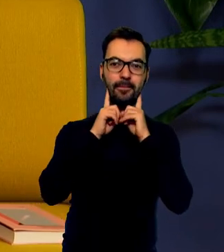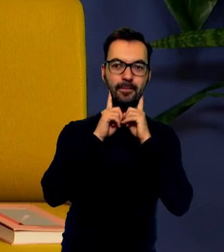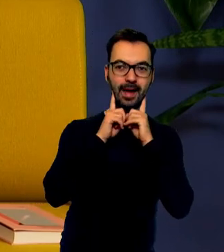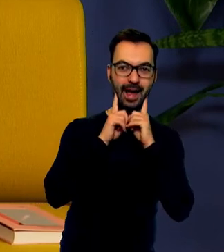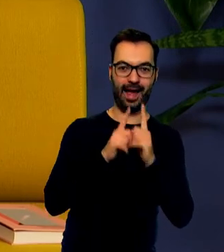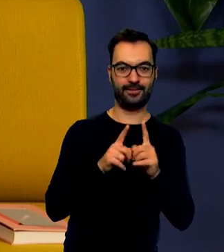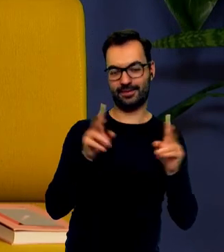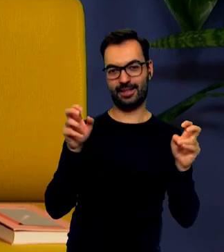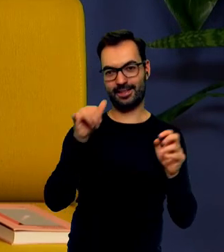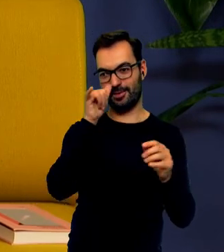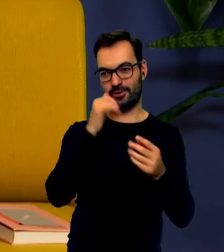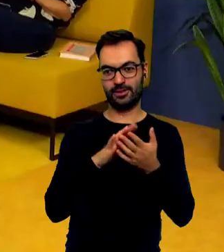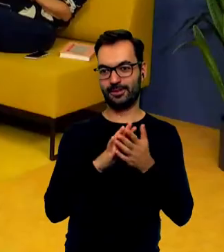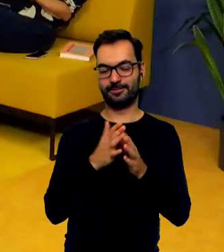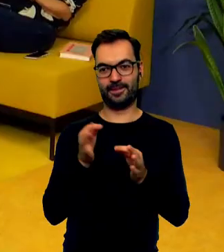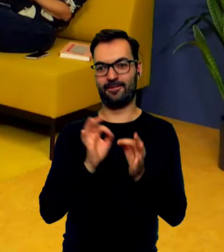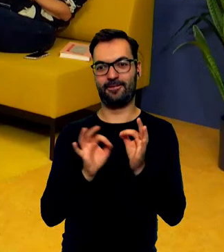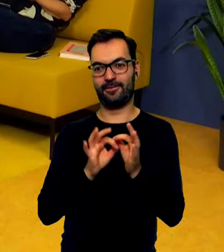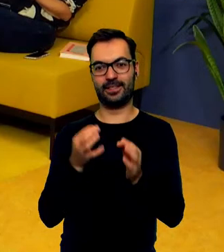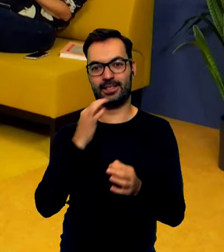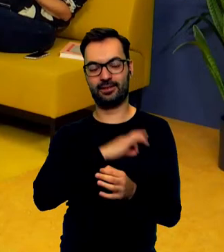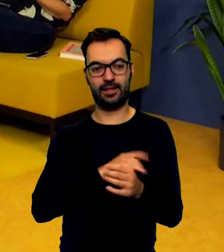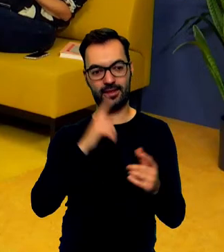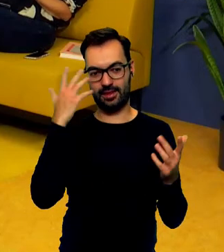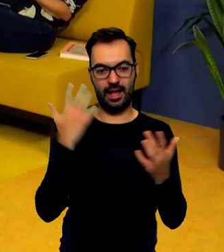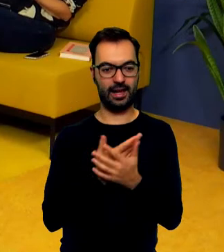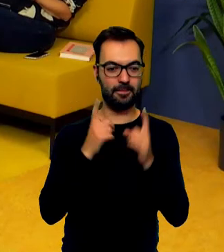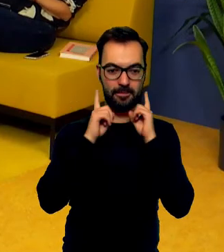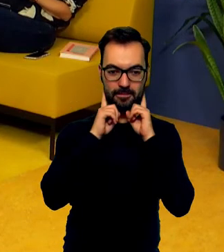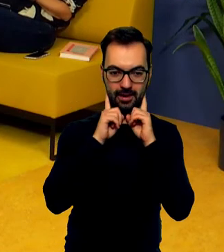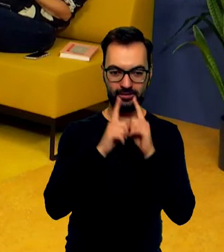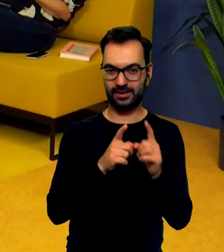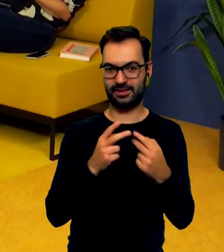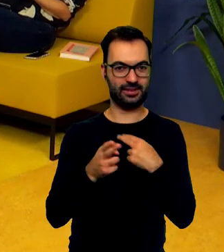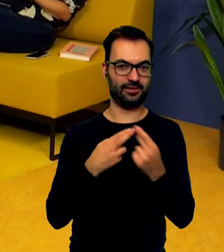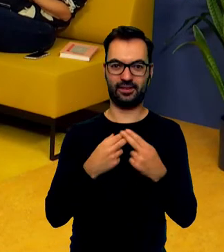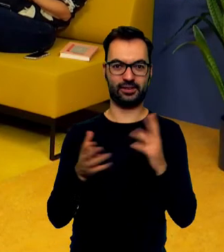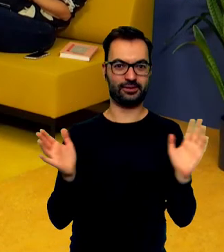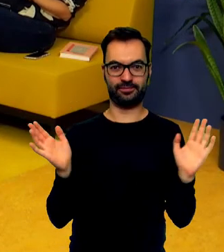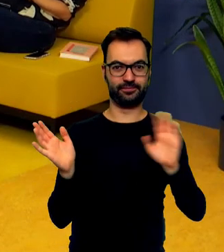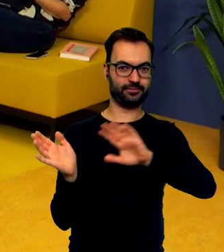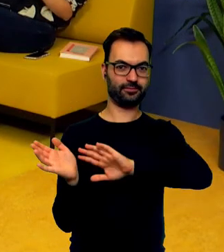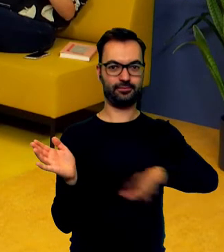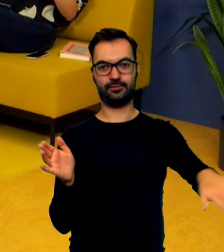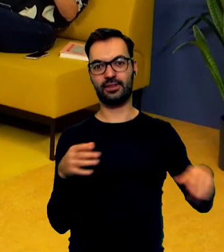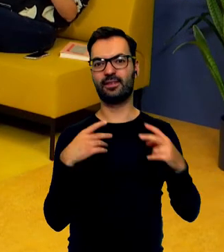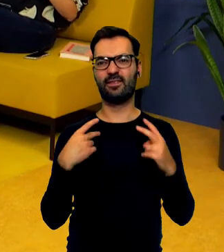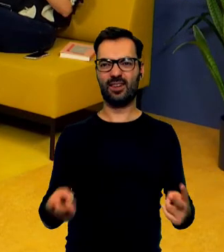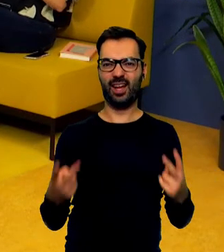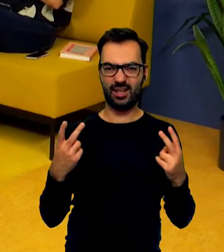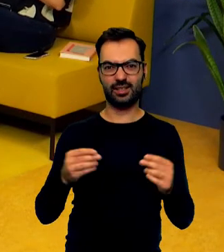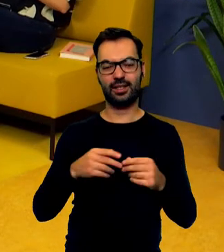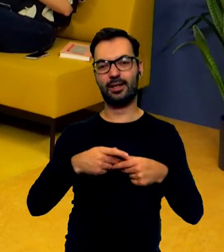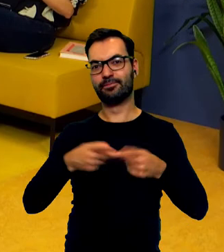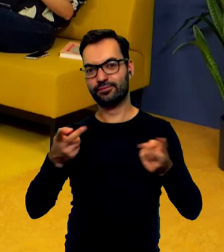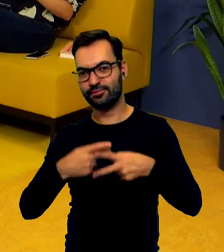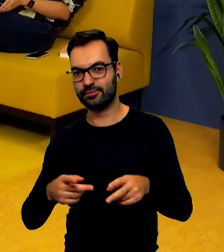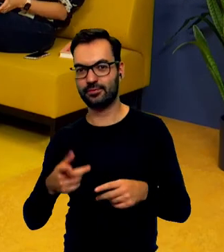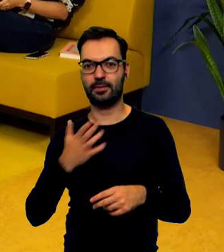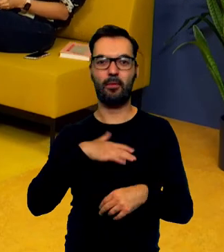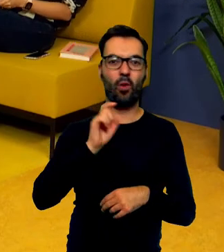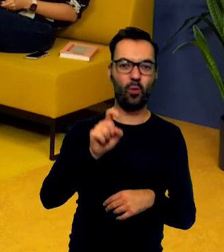przeliczyć na jakieś konkretne zyski, nagle przestaje być przedmiotem czyjegokolwiek zainteresowania. Liczą się szery,